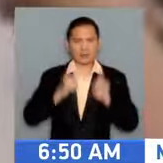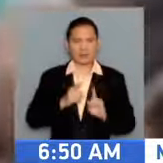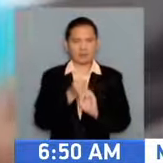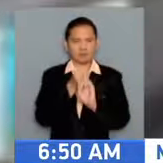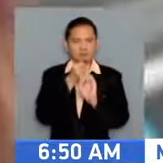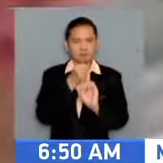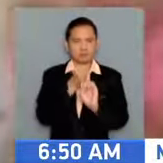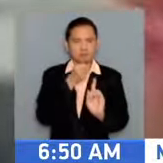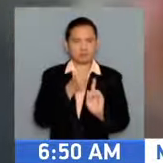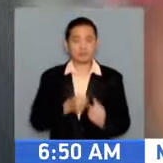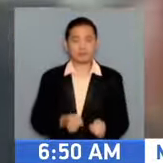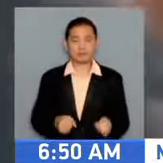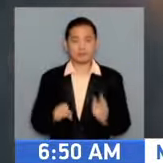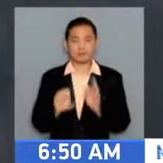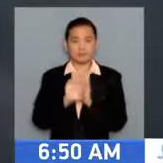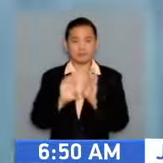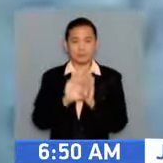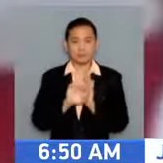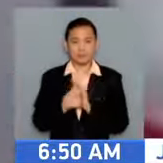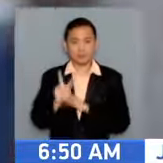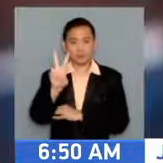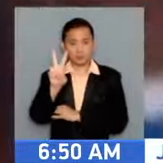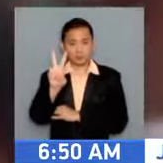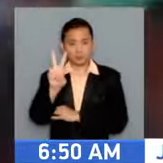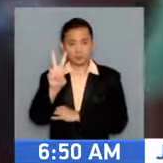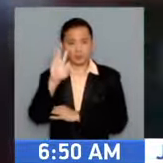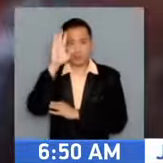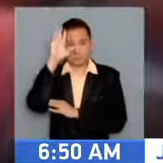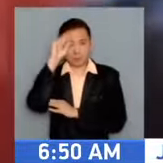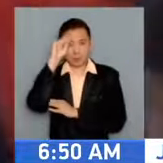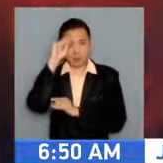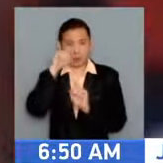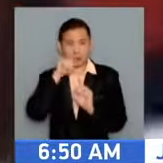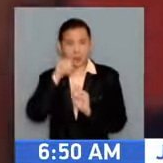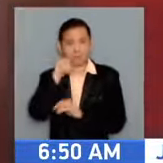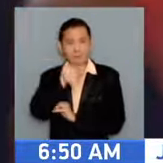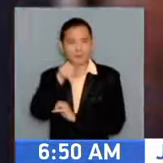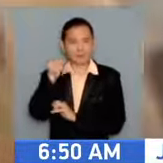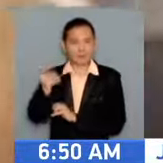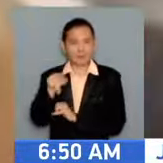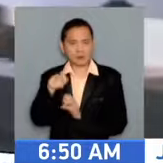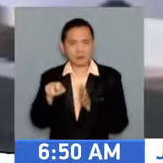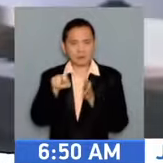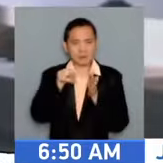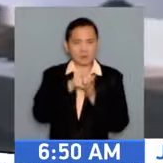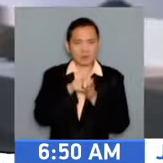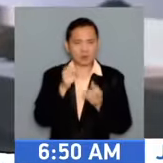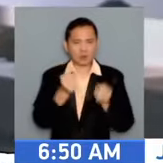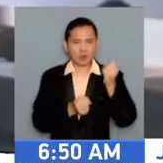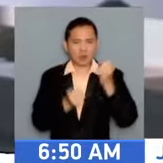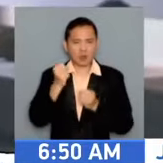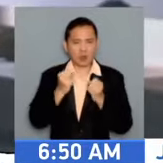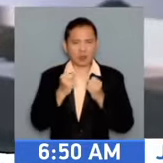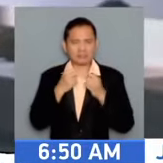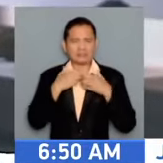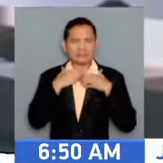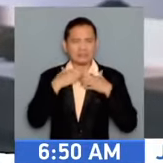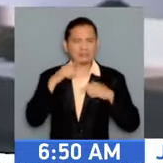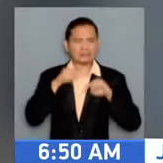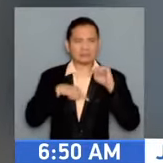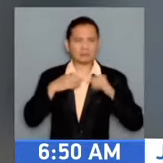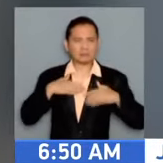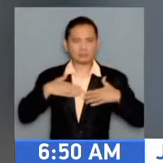sa Pampanga kung saan na-suffocate matapos makulong sa kotse. At kamakailan lang ay